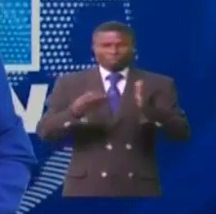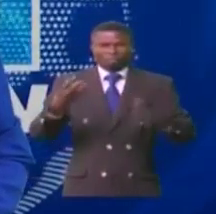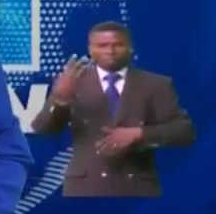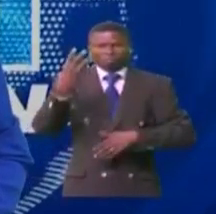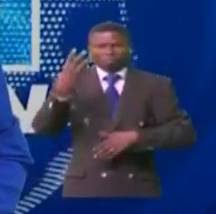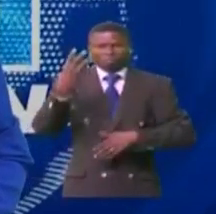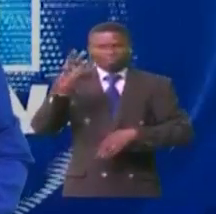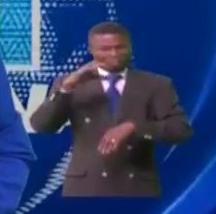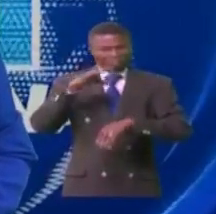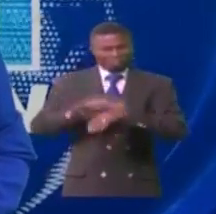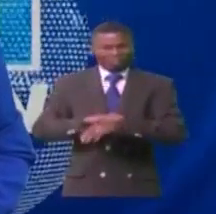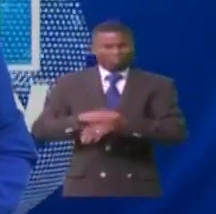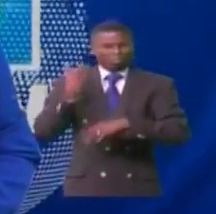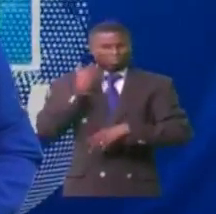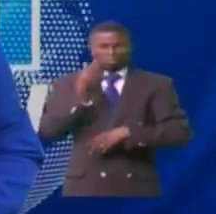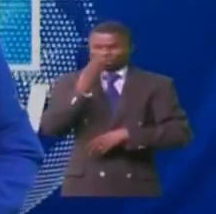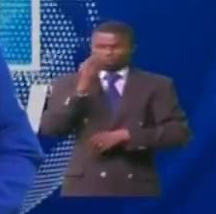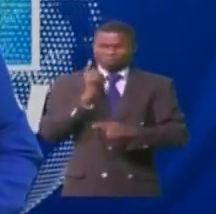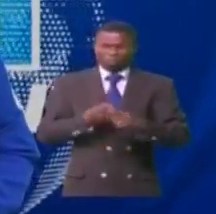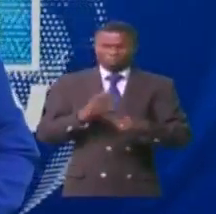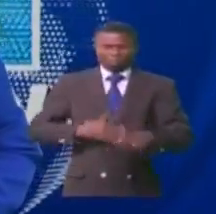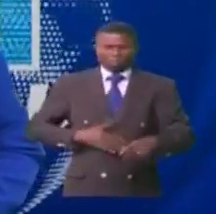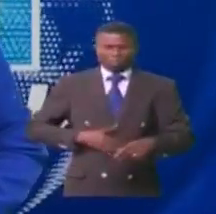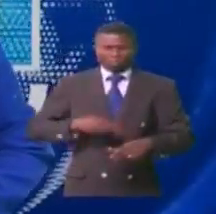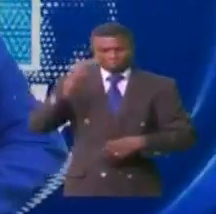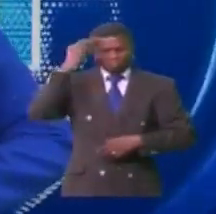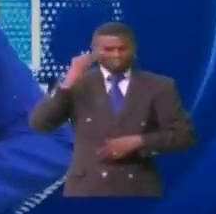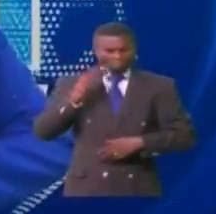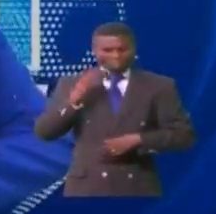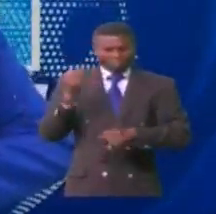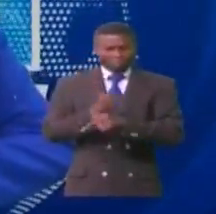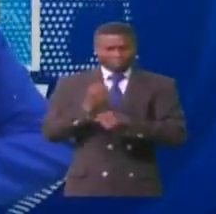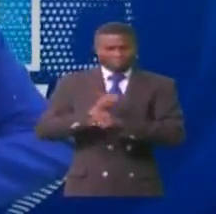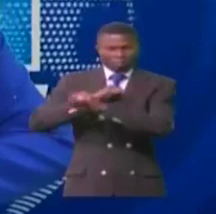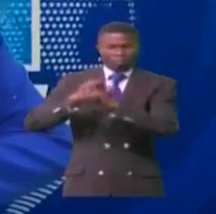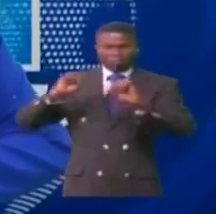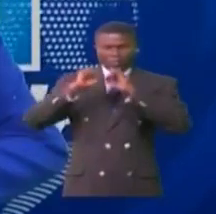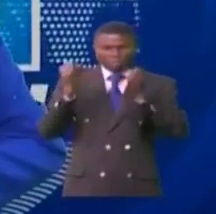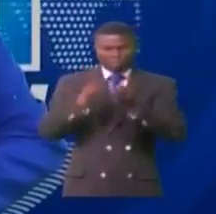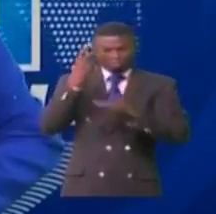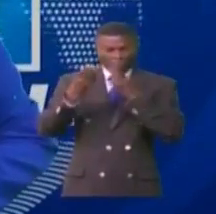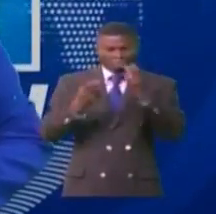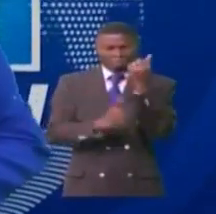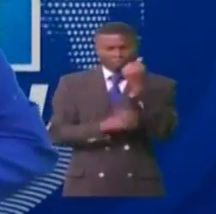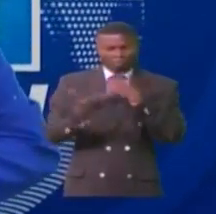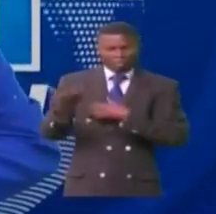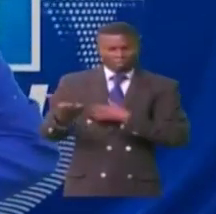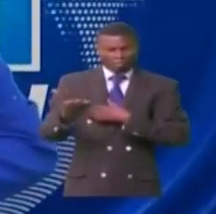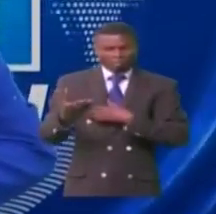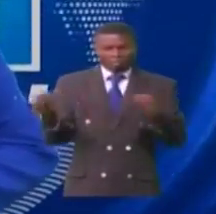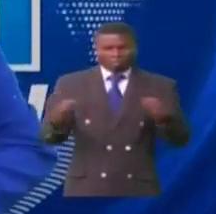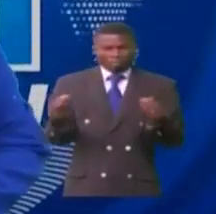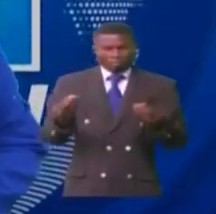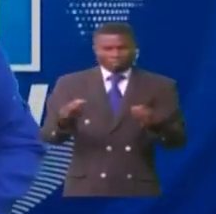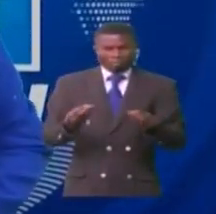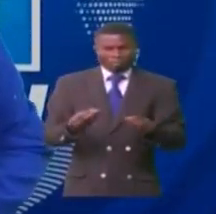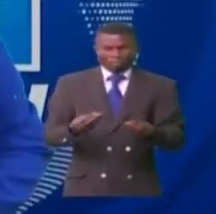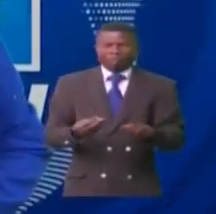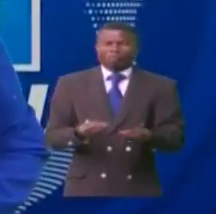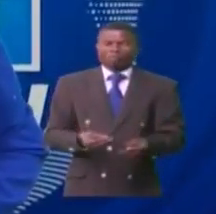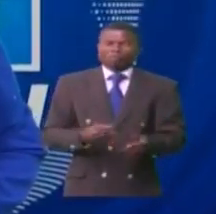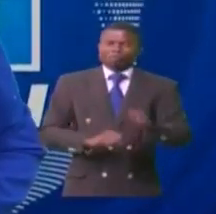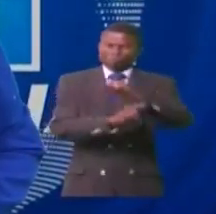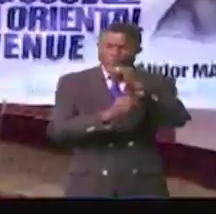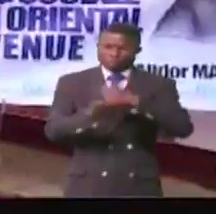la malnutrition. La ministre de l'Emploi et Prévoyance sociale a visité ses compatriotes. Question de le réconforter.